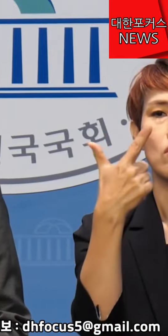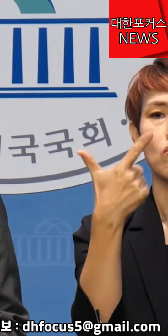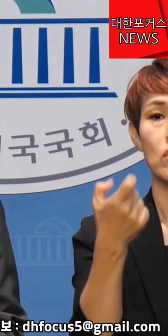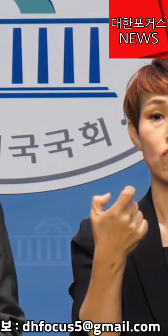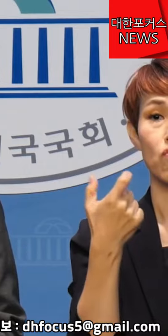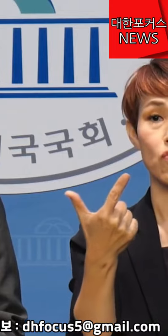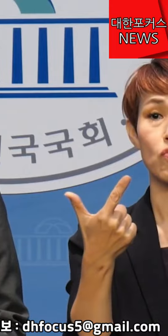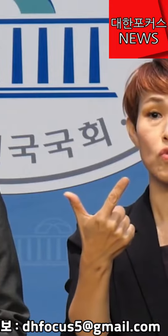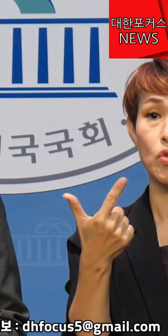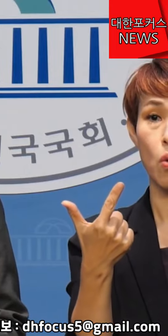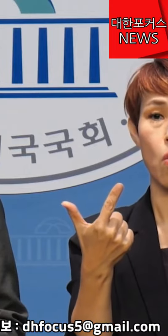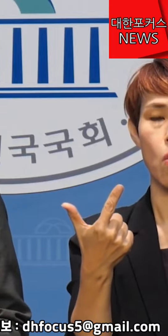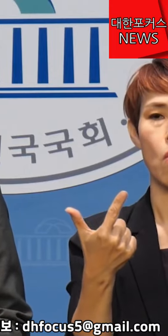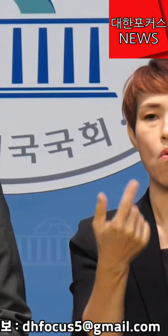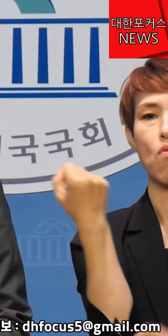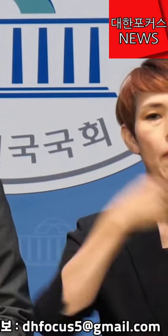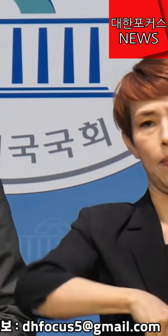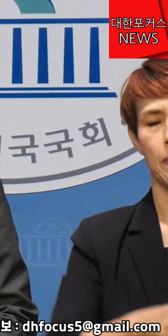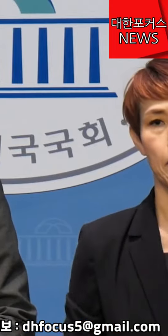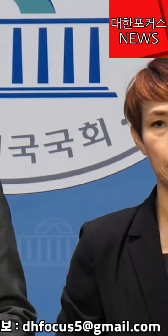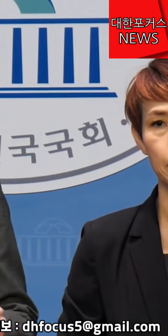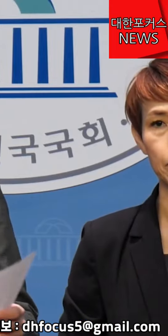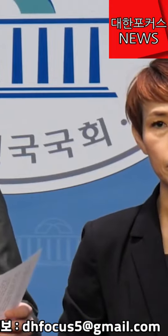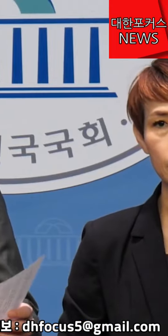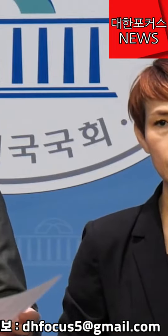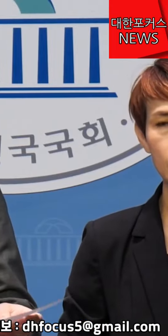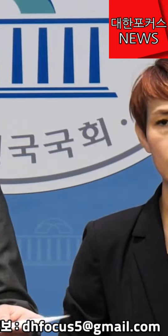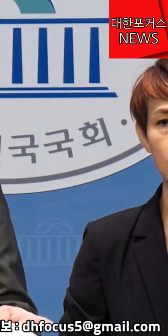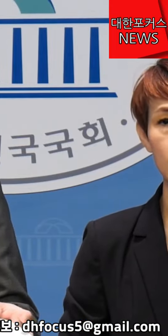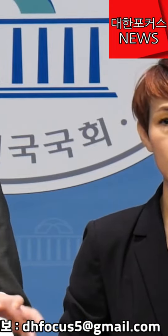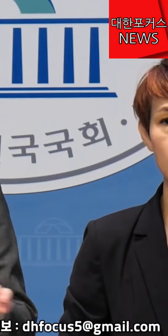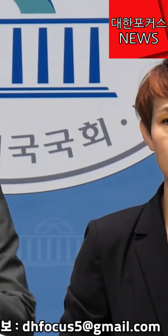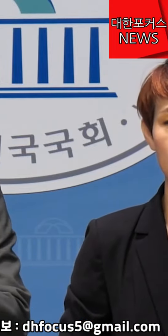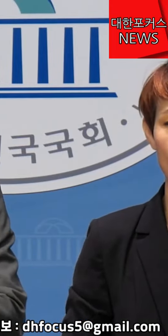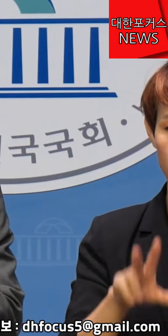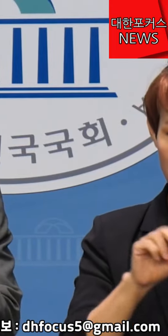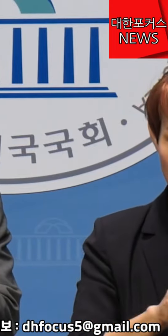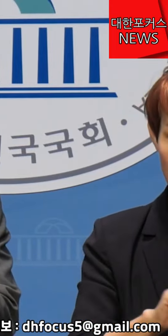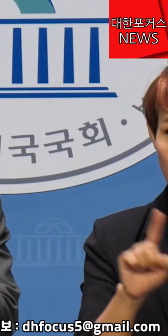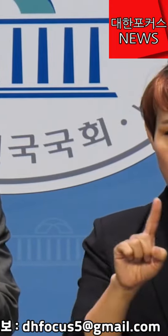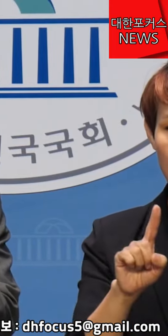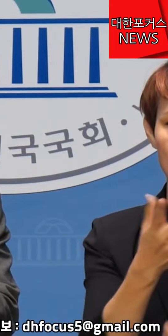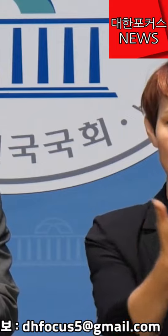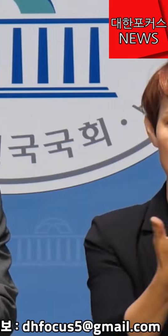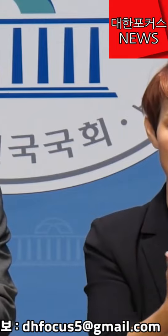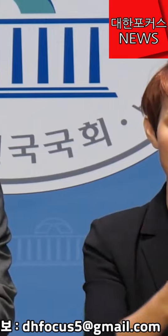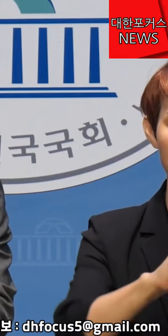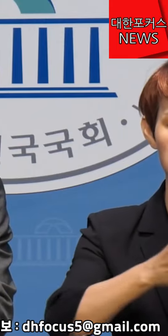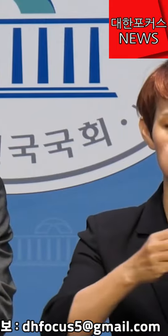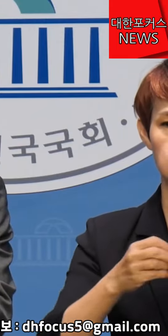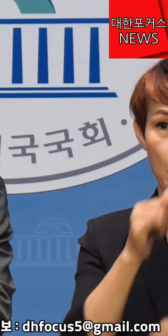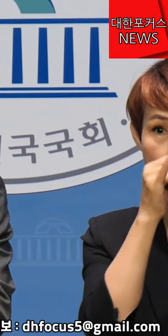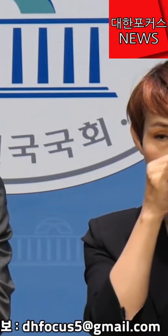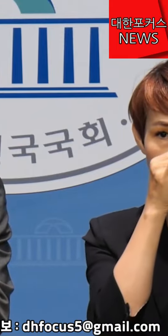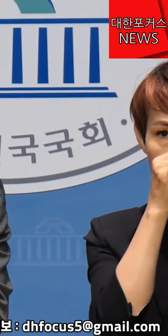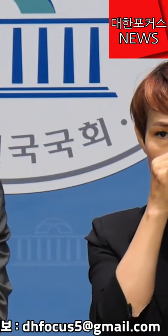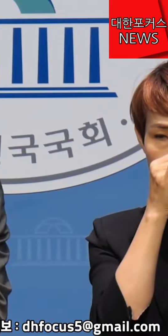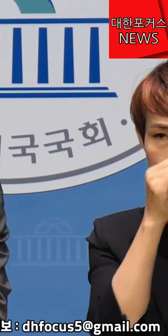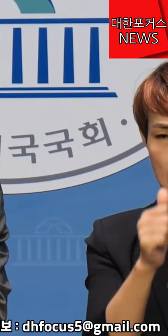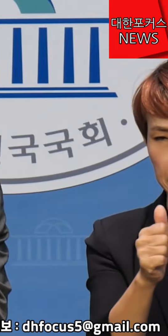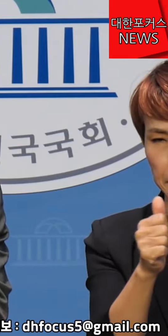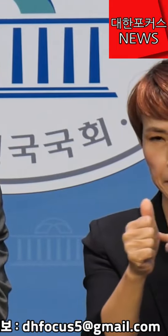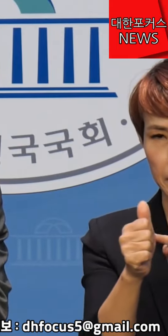3, 제1항을 위반한 것입니다. 더 큰 문제는 문서를 짜집기 하면서까지 진술을